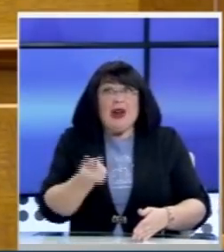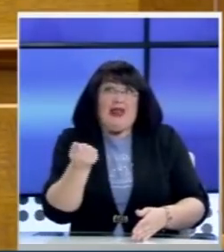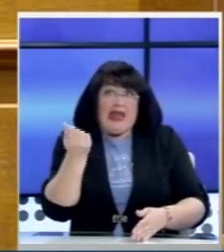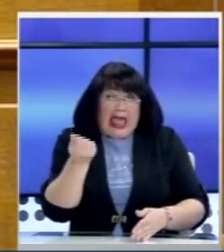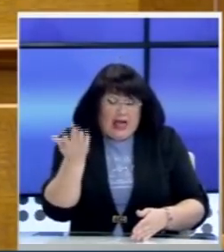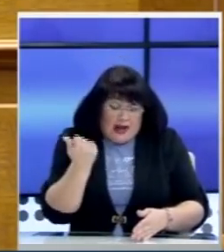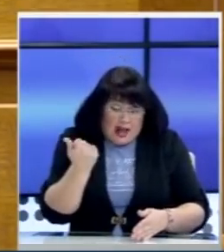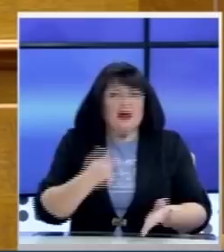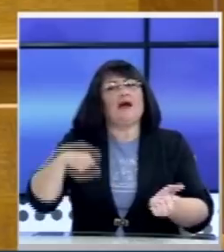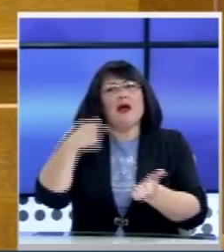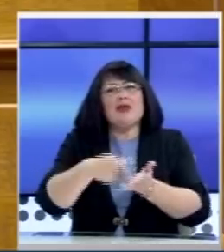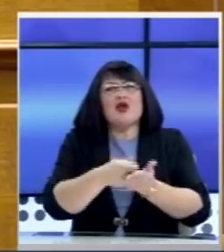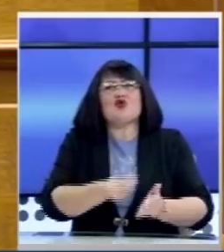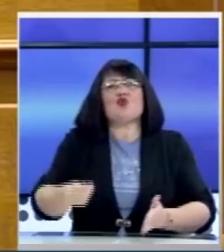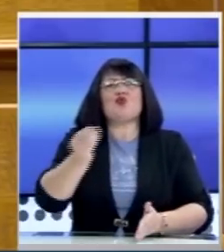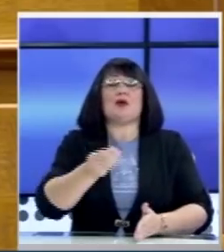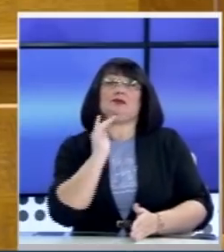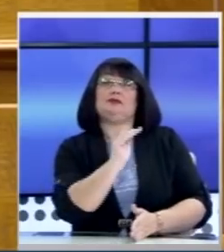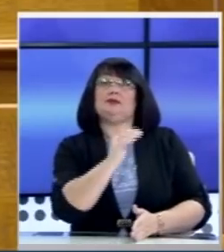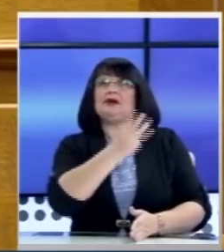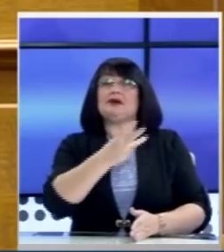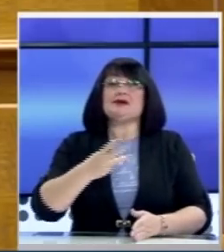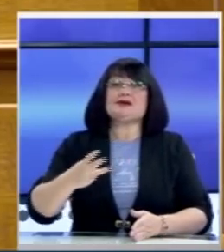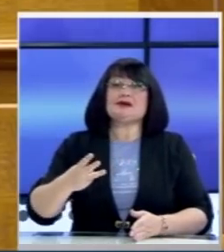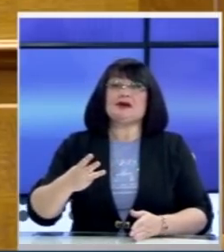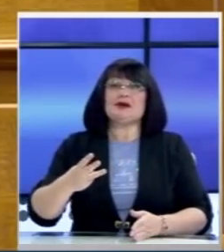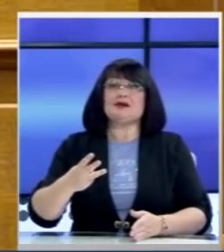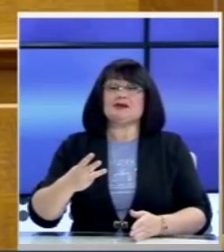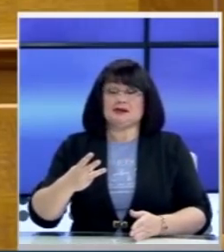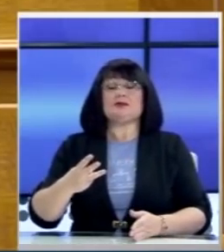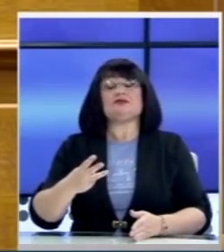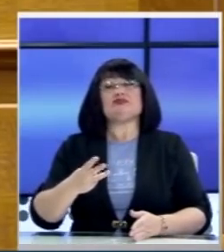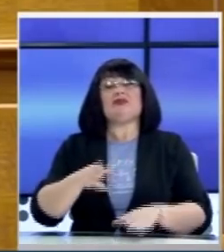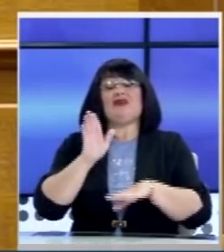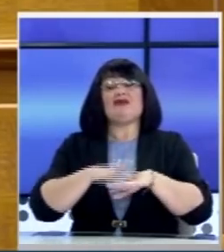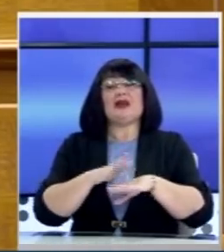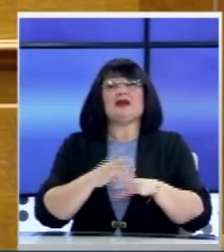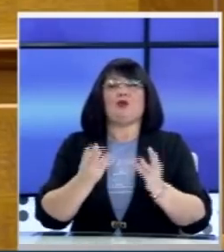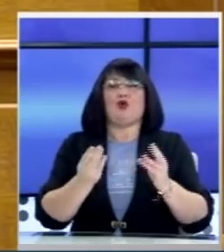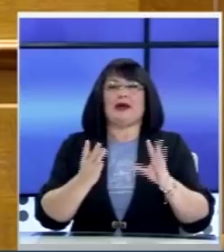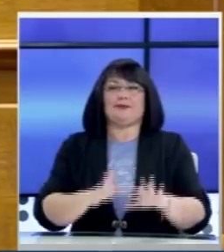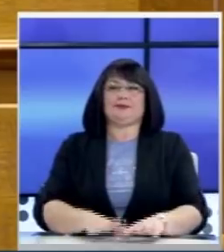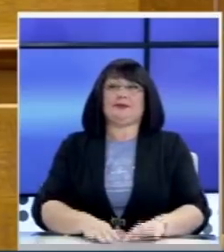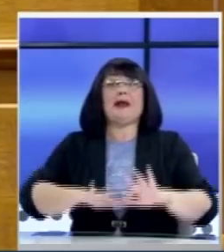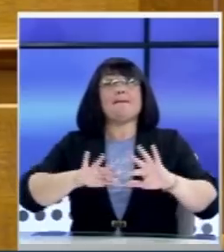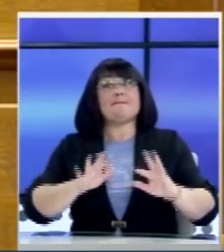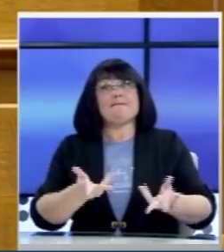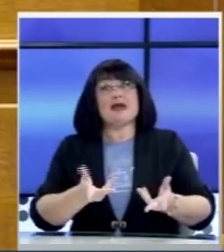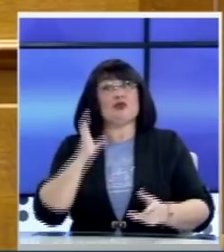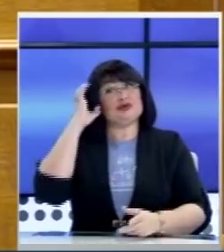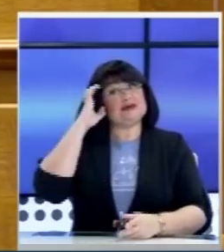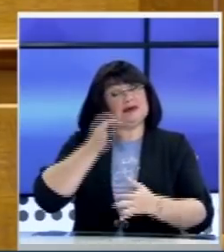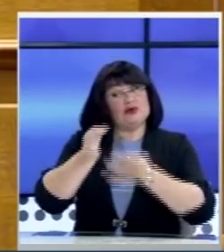έχει, εσείς κύριοι του ΣΥΡΙΖΑ έχετε πάρα πολύ μεγάλη συμβολή. Μήπως χρειάζεται να σας